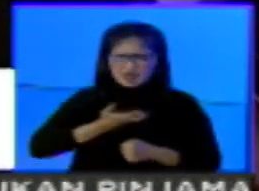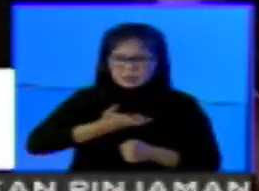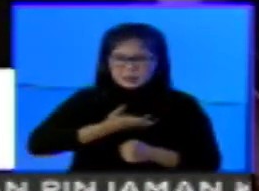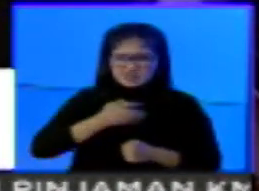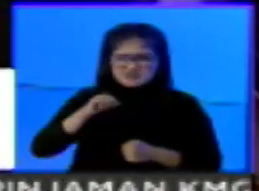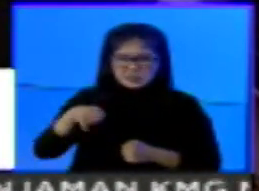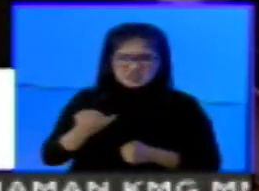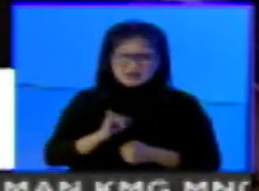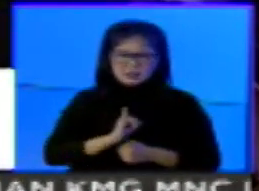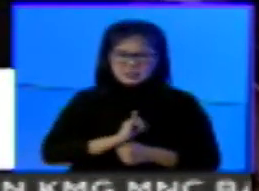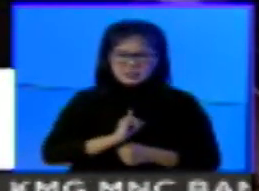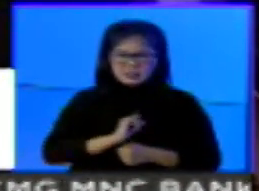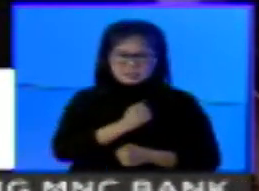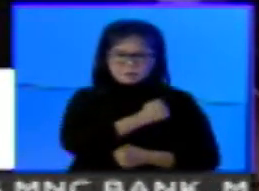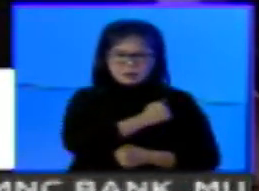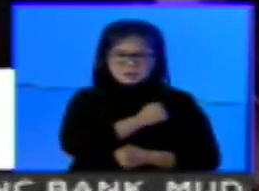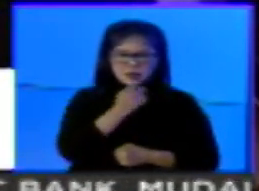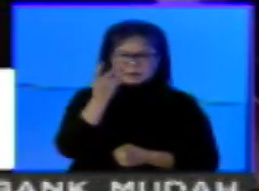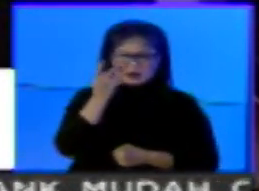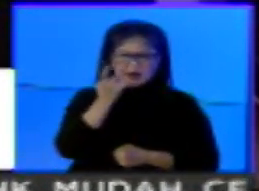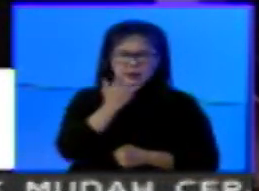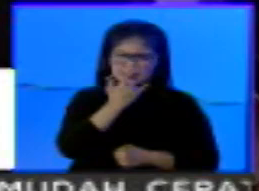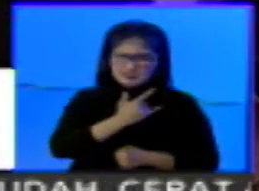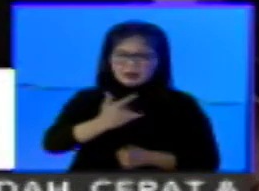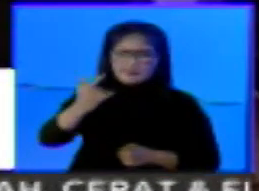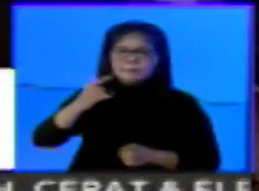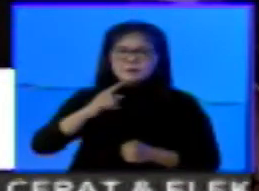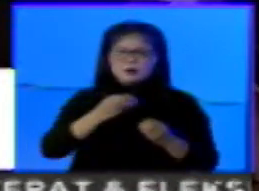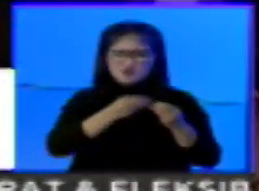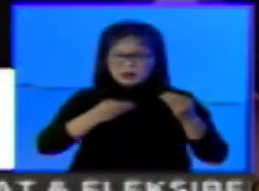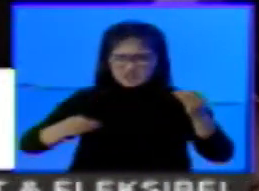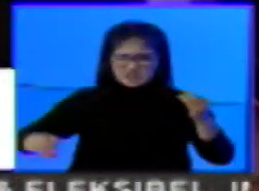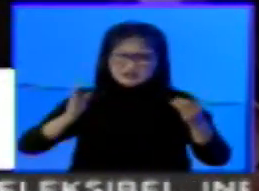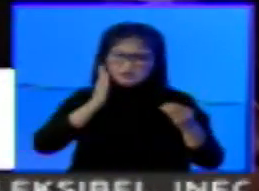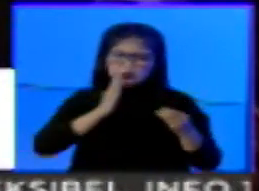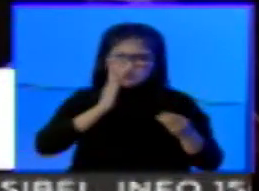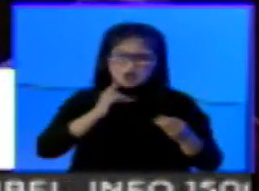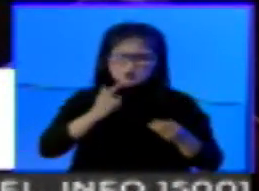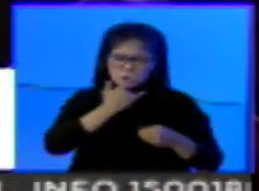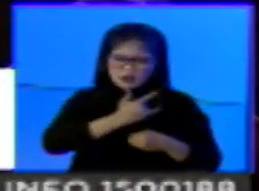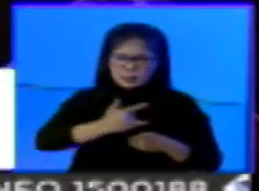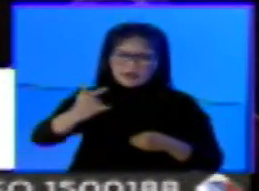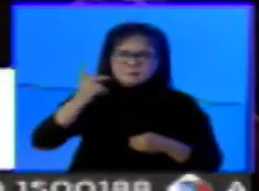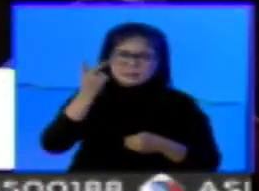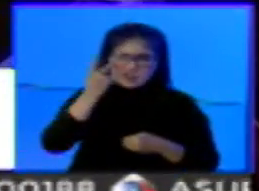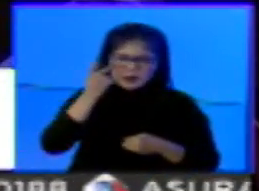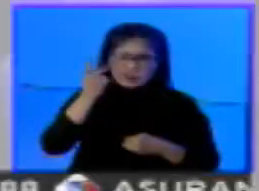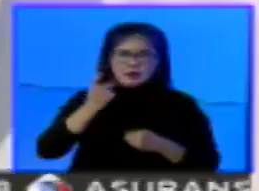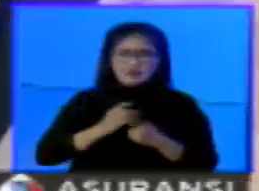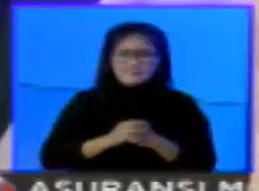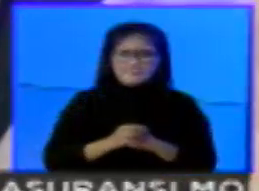bangsa tetap terjaga, terawat, dan melalui generasi muda itulah ini harus terus kita rawat dan kita